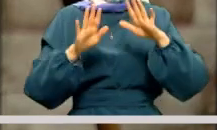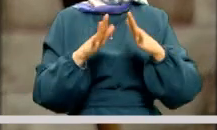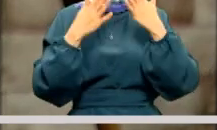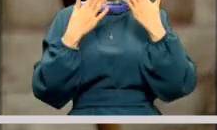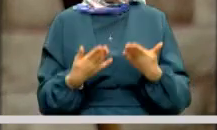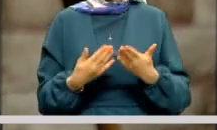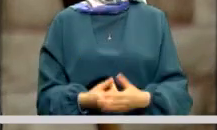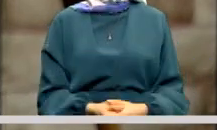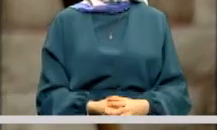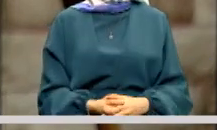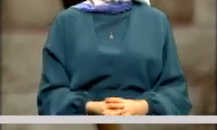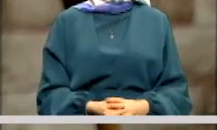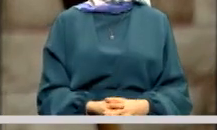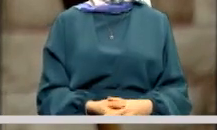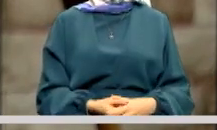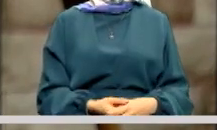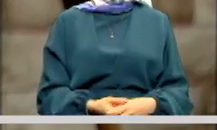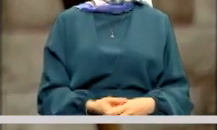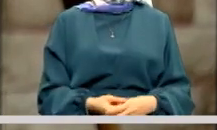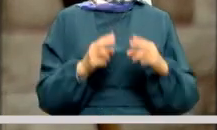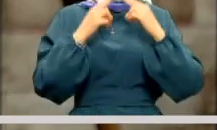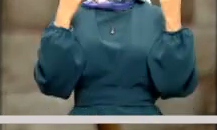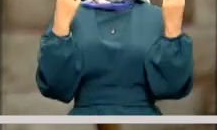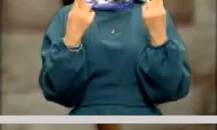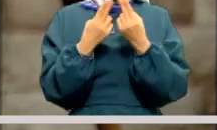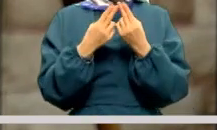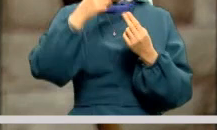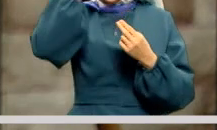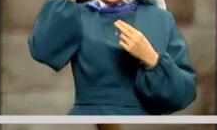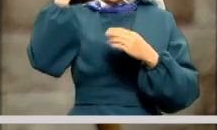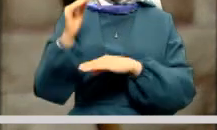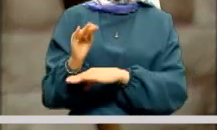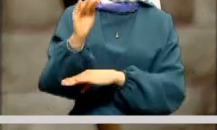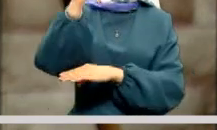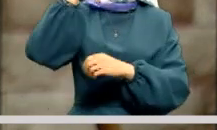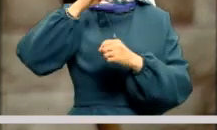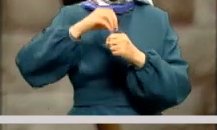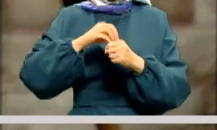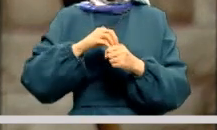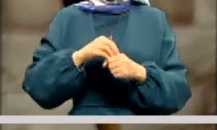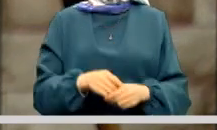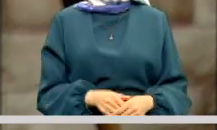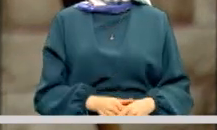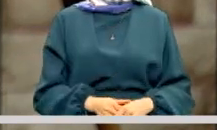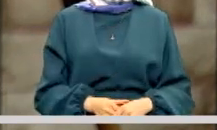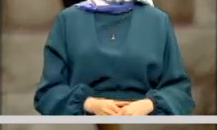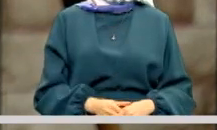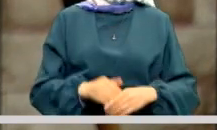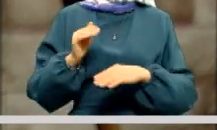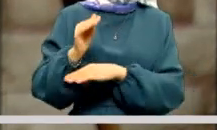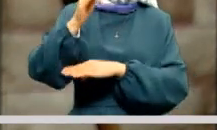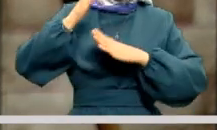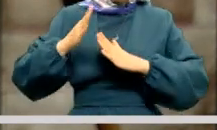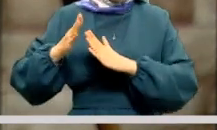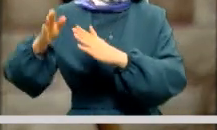velâ tense nasip ve minnet dünya dünyadaki nasibimizi yaşamamız için temin etmemiz için hayatımızı